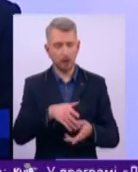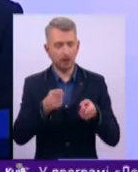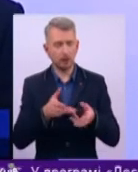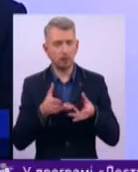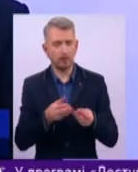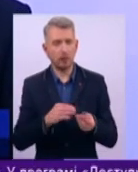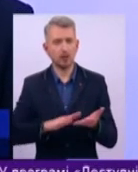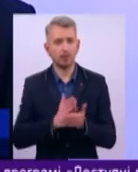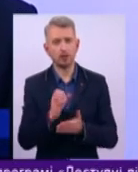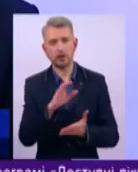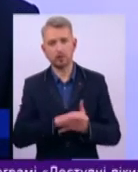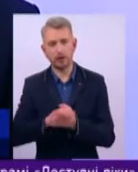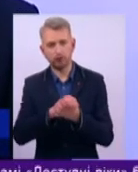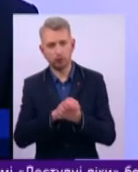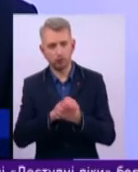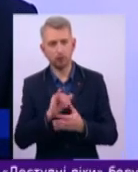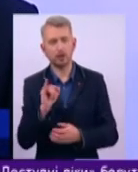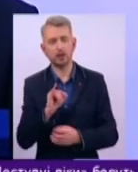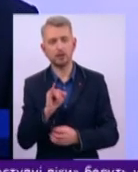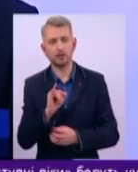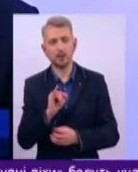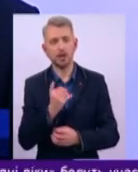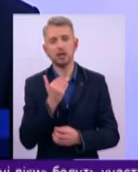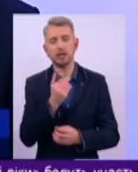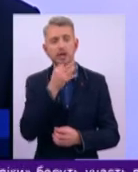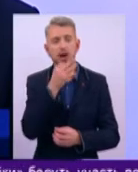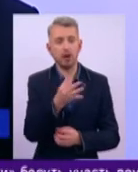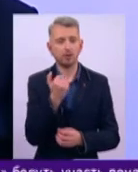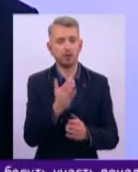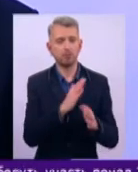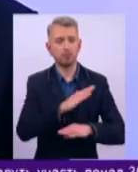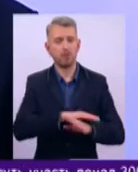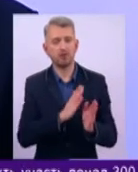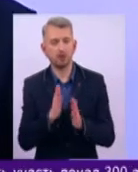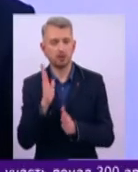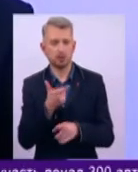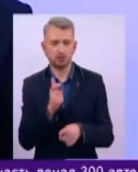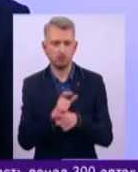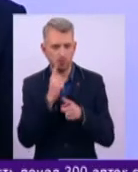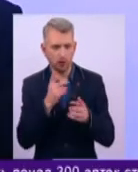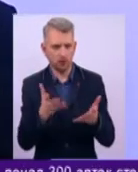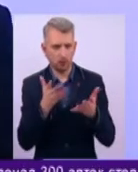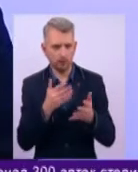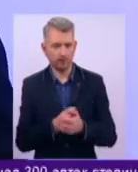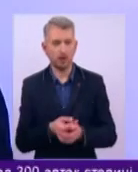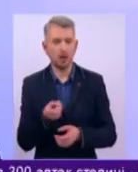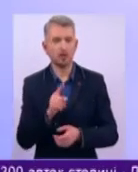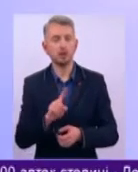впливають на політику Європейського Союзу, і їх реакція, їх поведінка якраз буде більш показовою. Те, що